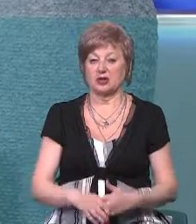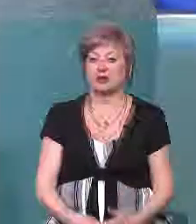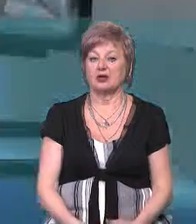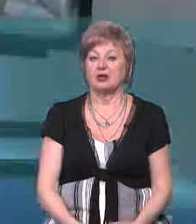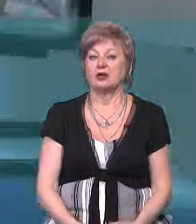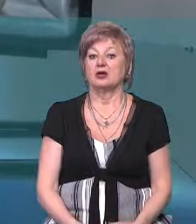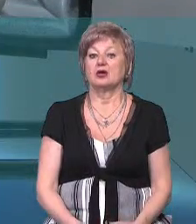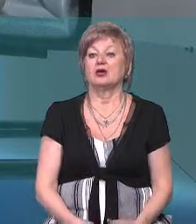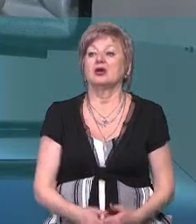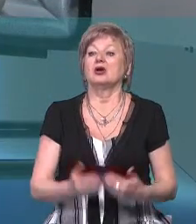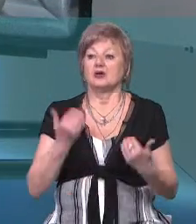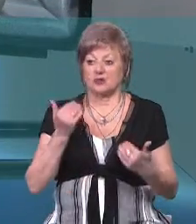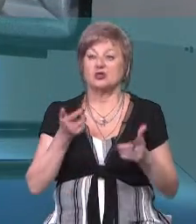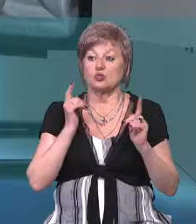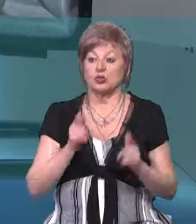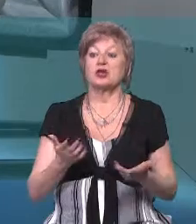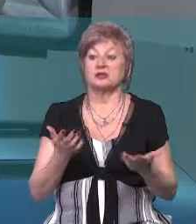Ви співпрацюєте з